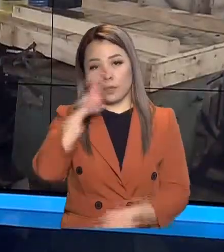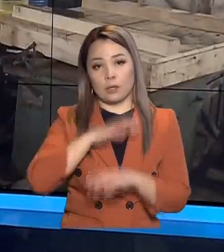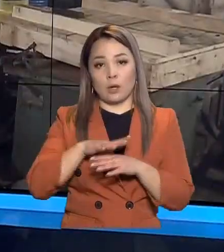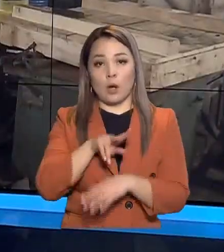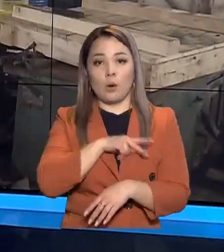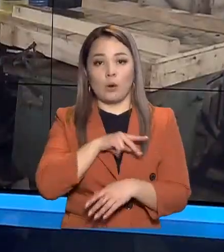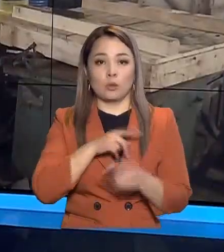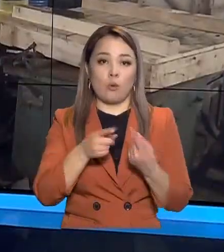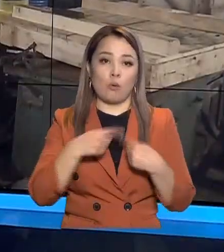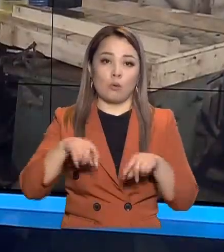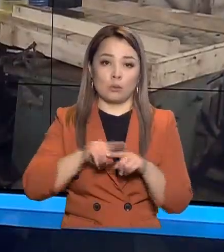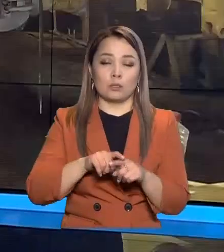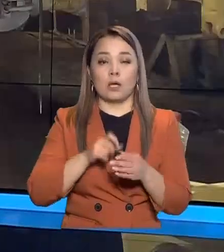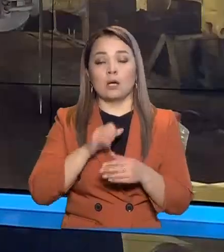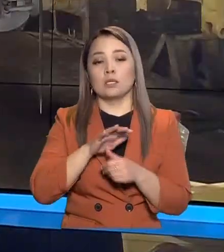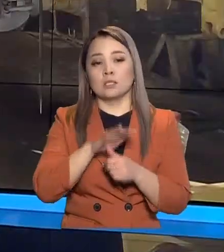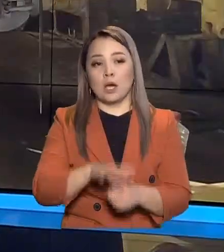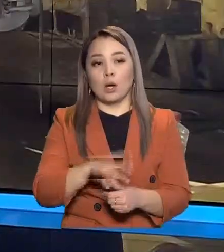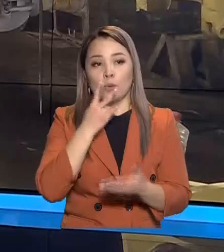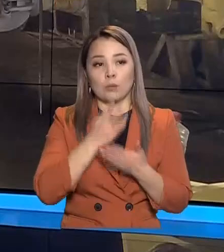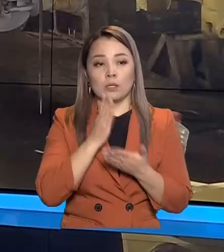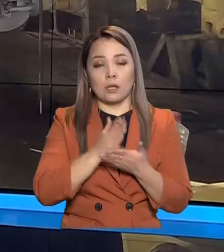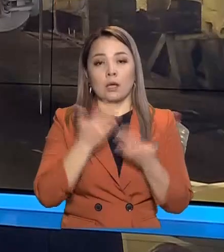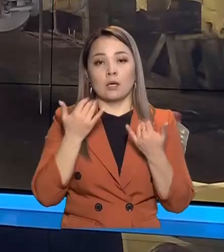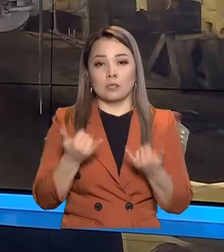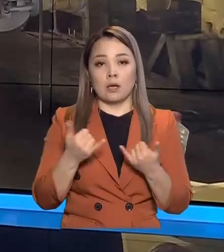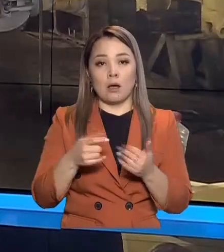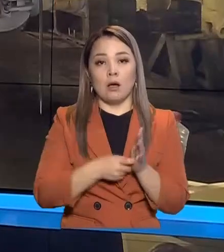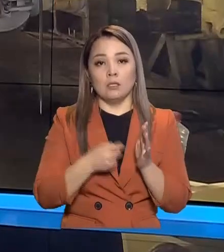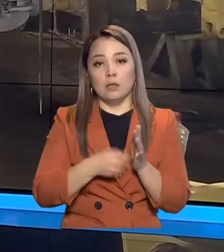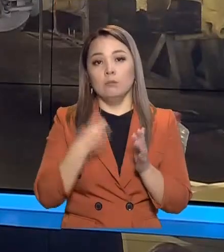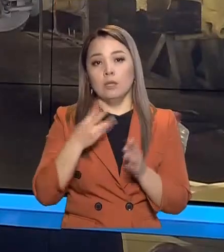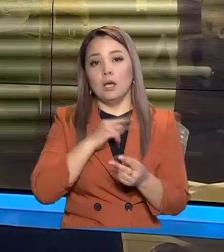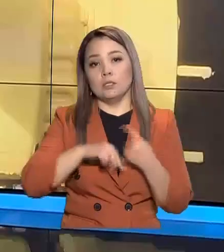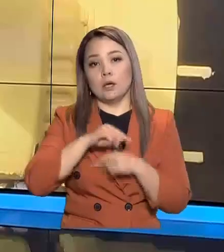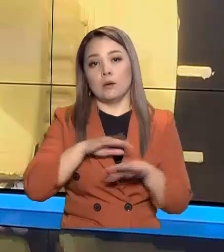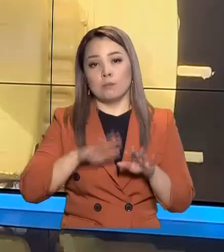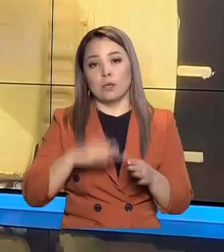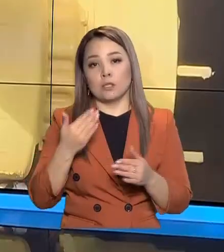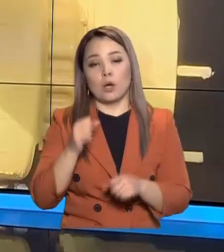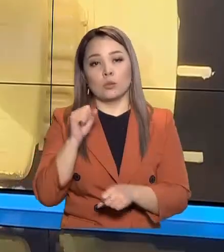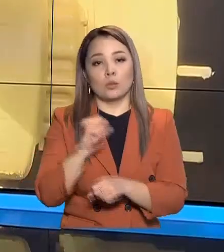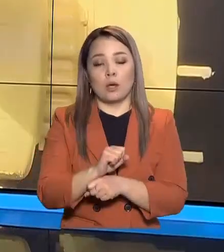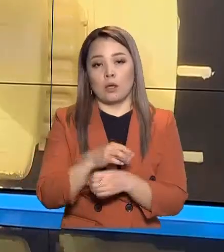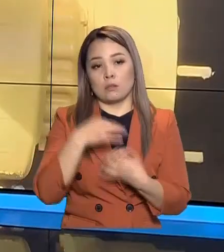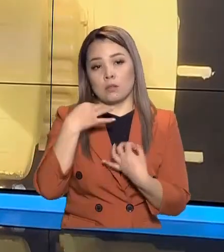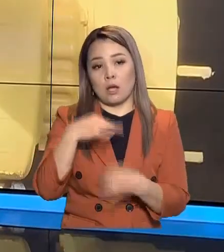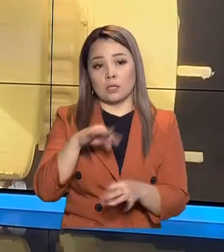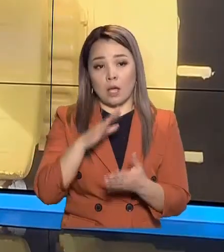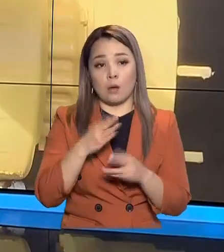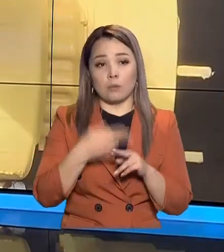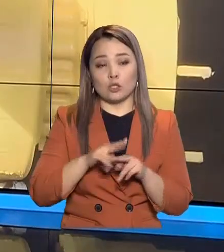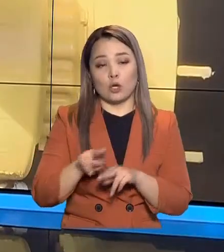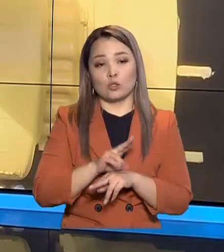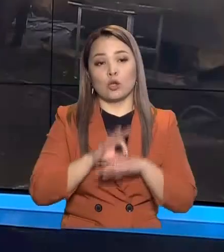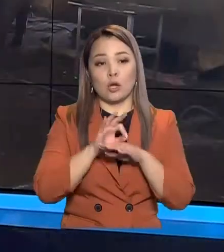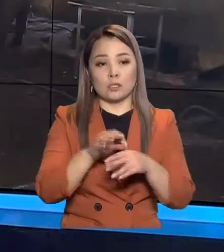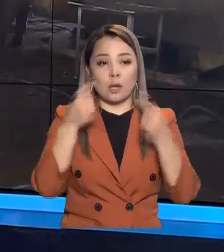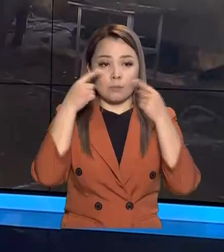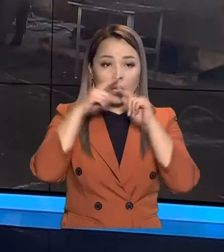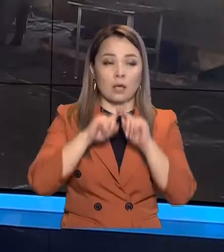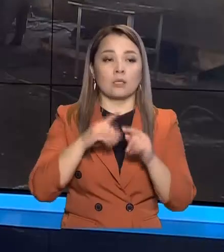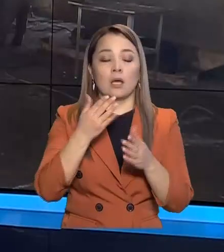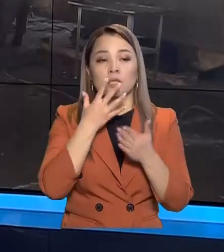Мемлекеттік орган өкілдерінің қысым көрсетуі салдарынан қарағандылық бірнеше кәсіпкердің бизнесі тұралап қалды. Жөндеу механика